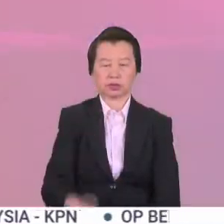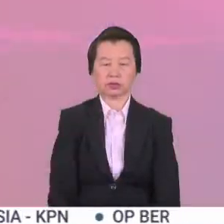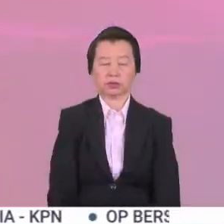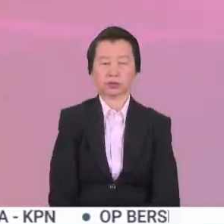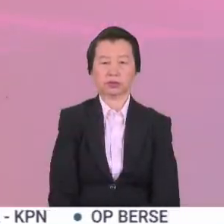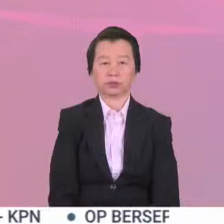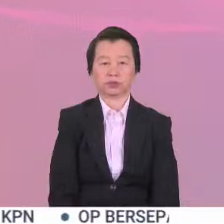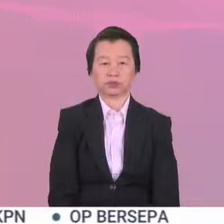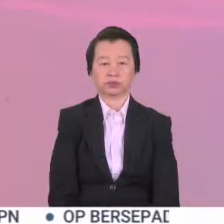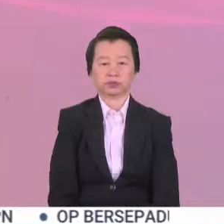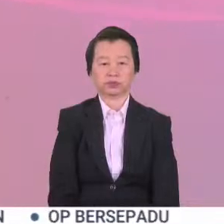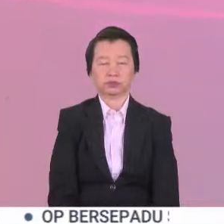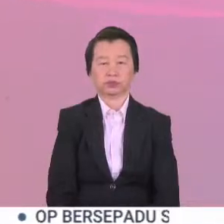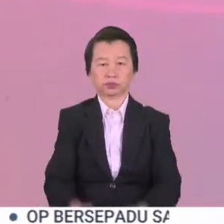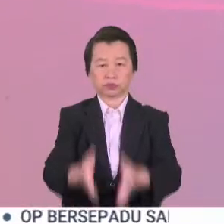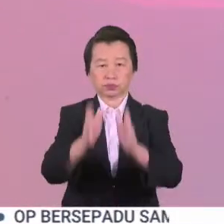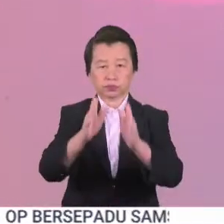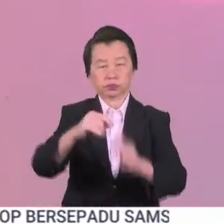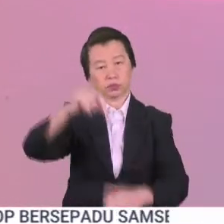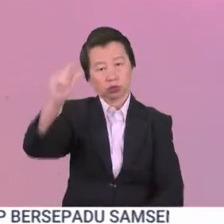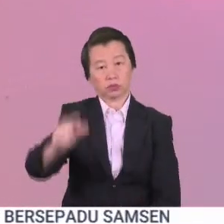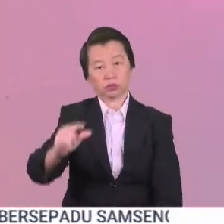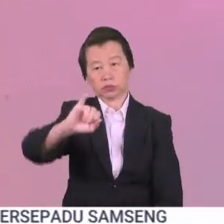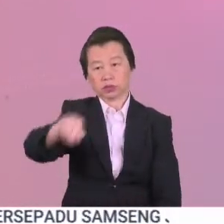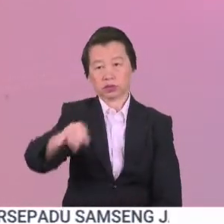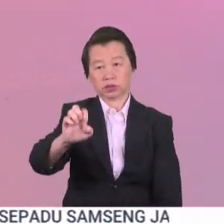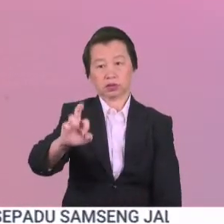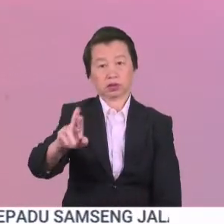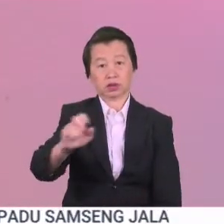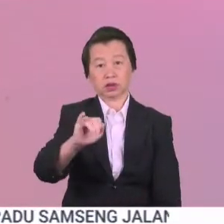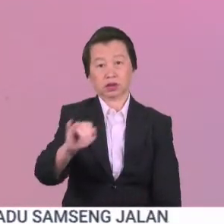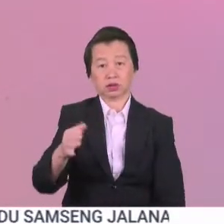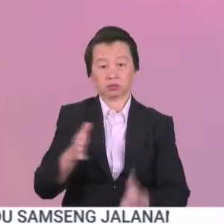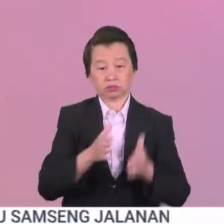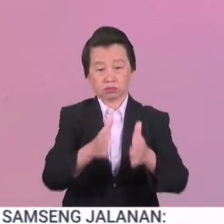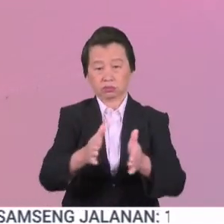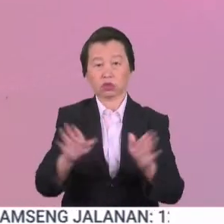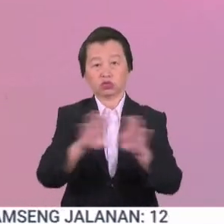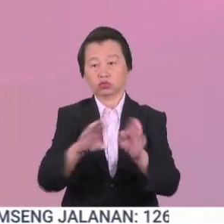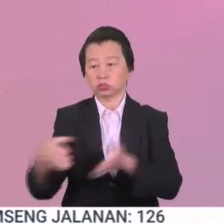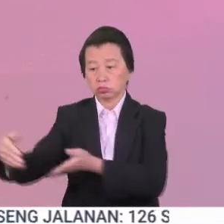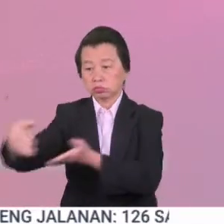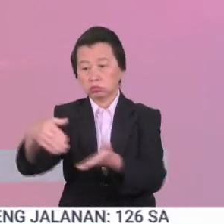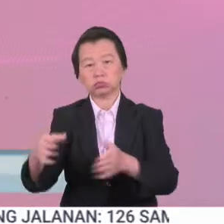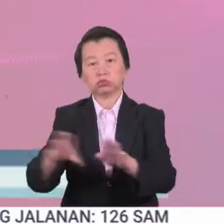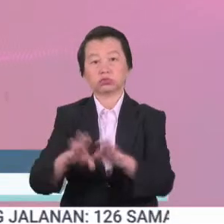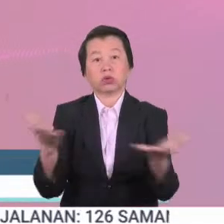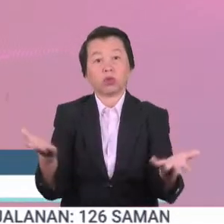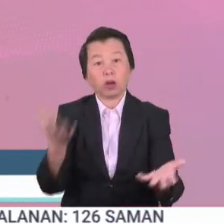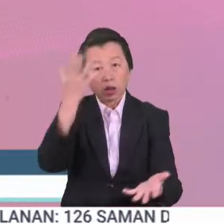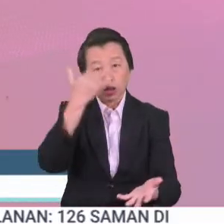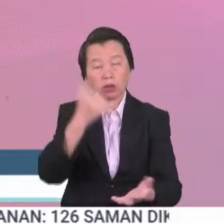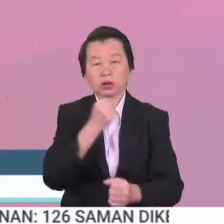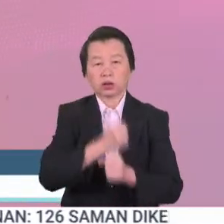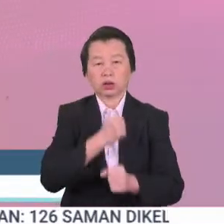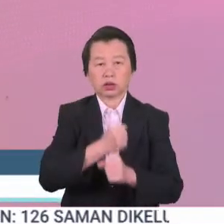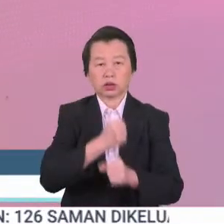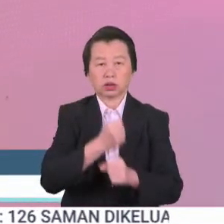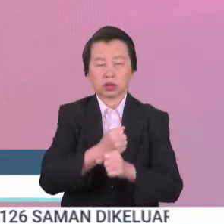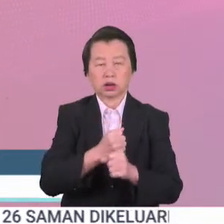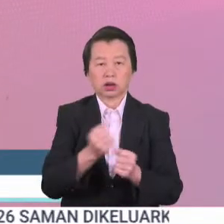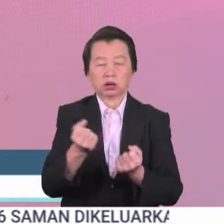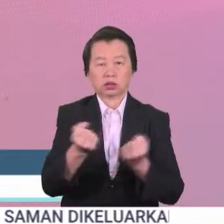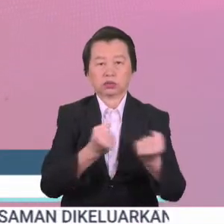FM laluan di puncak gunung jerai bagi kedua-dua Hala ditutup sementara pagi tadi untuk membolehkan kerja-kerja mengalihkan trailer